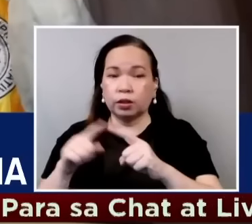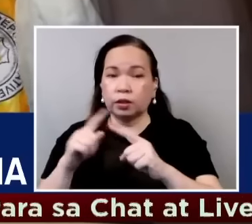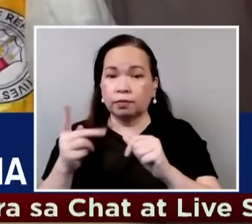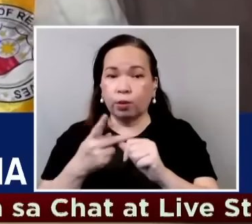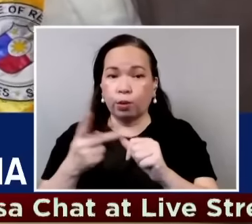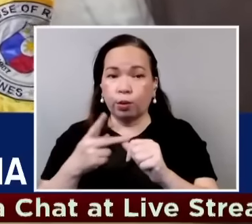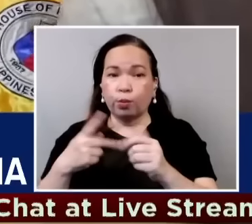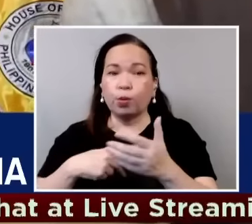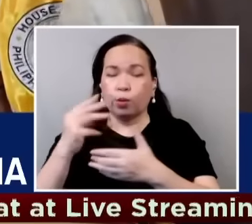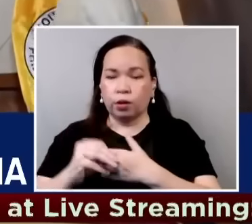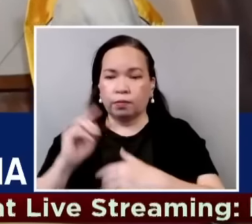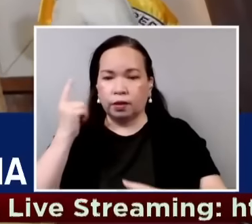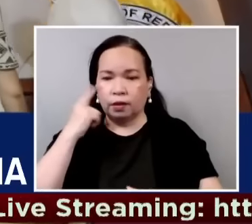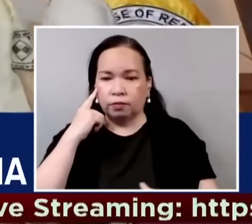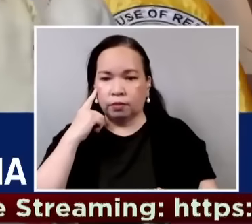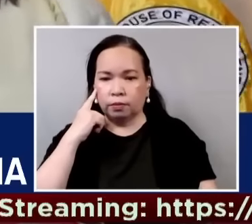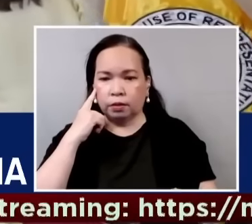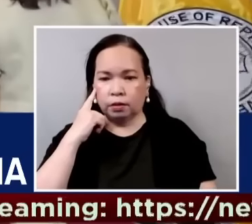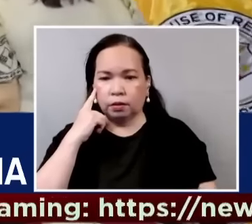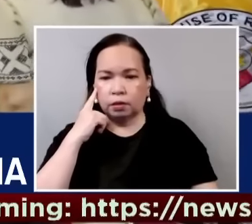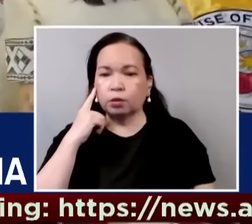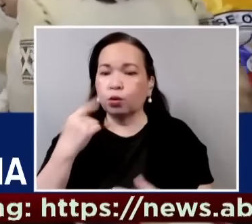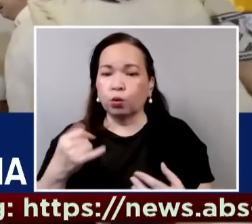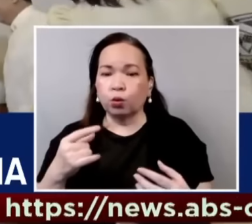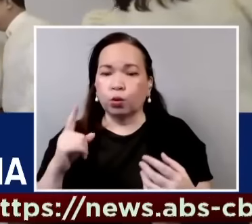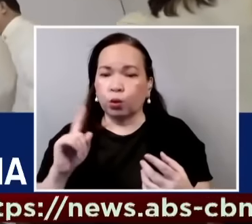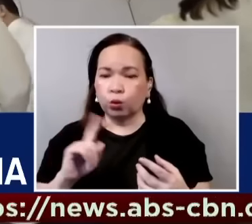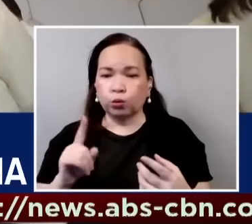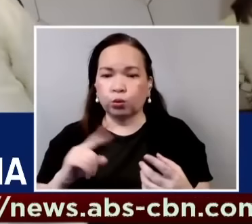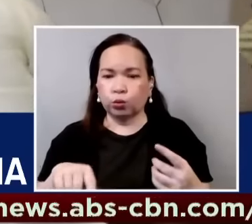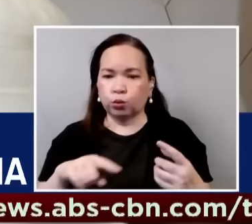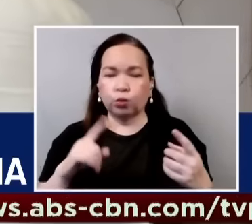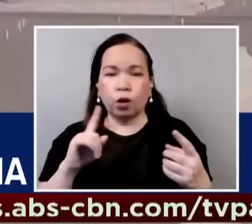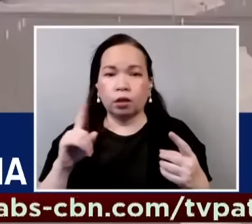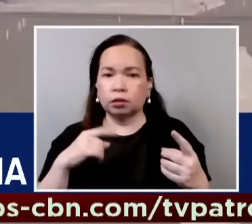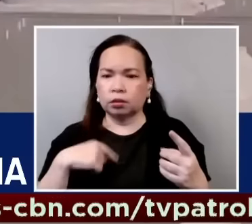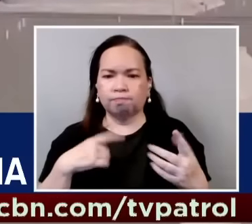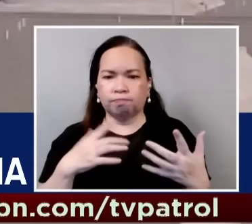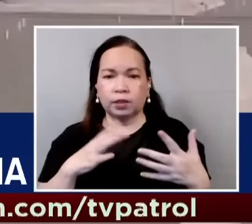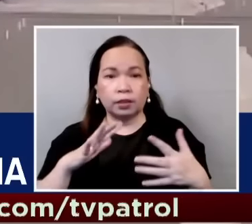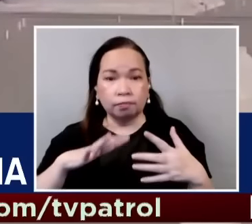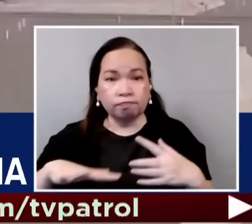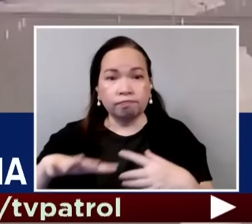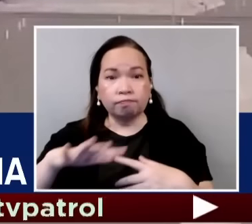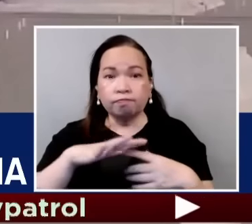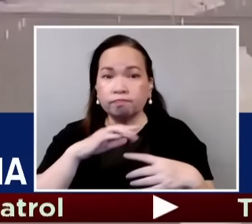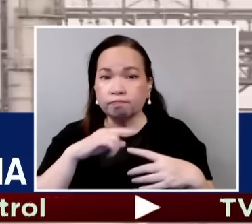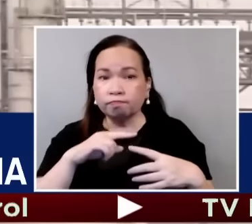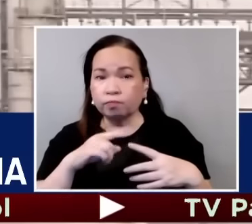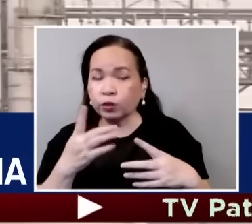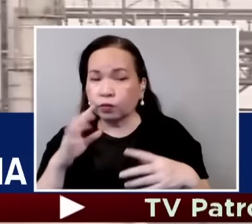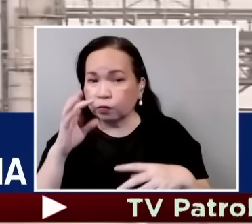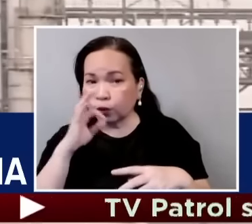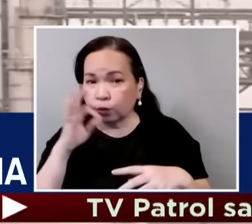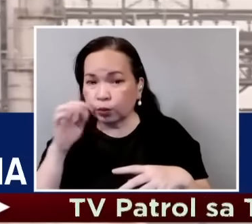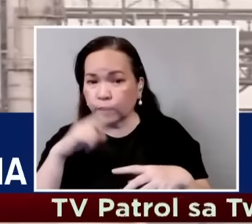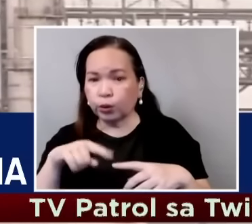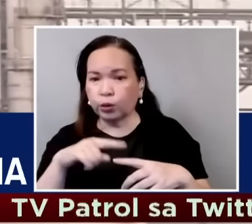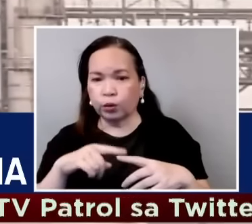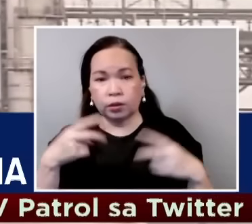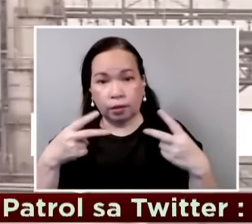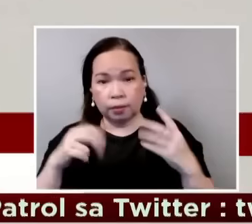gobyerno. Kabayan, ng estado ng ekonomiya ng bansa ang pambungad ng Pangulo sa kanyang ikalawang SONA. Anya, sa kabila ng maraming pandaigdigang